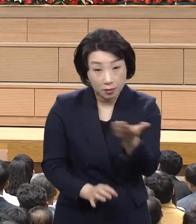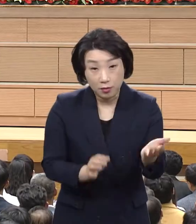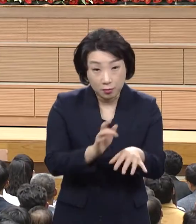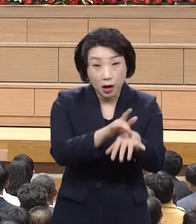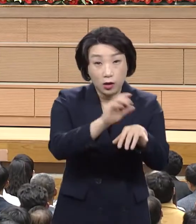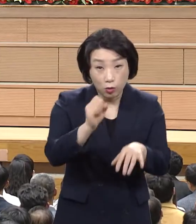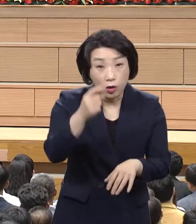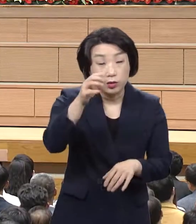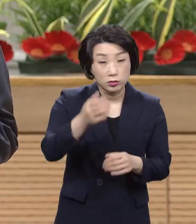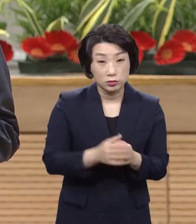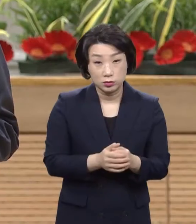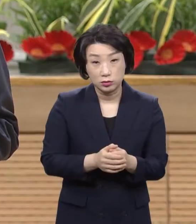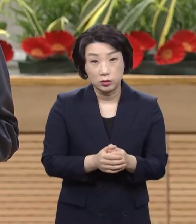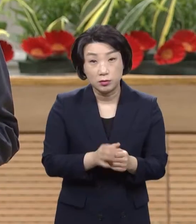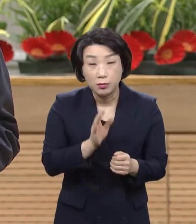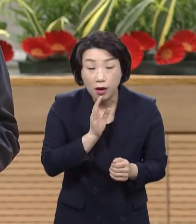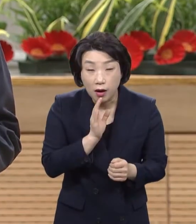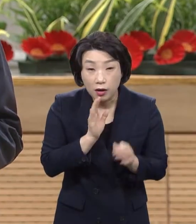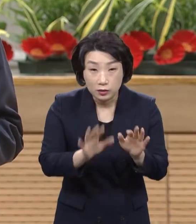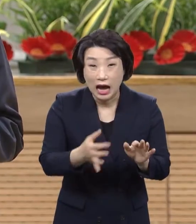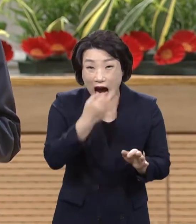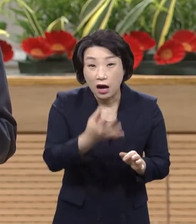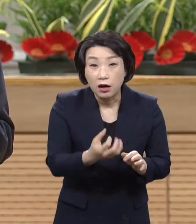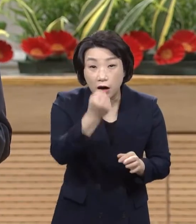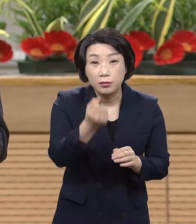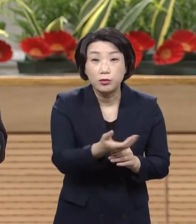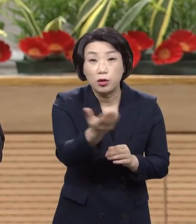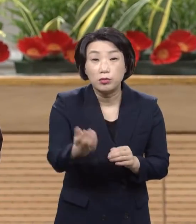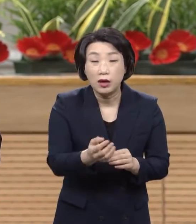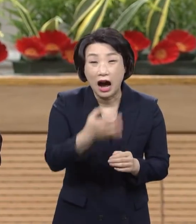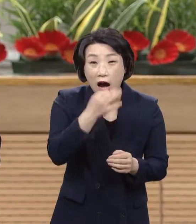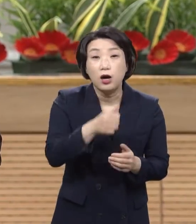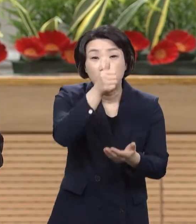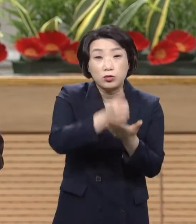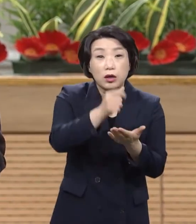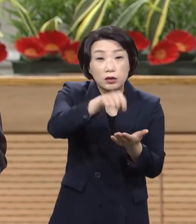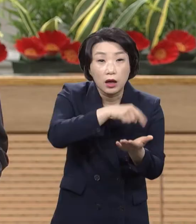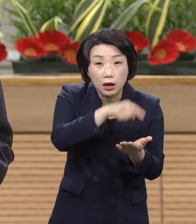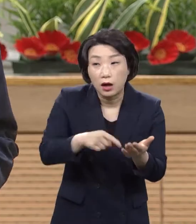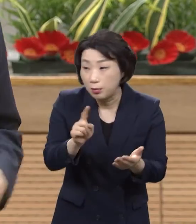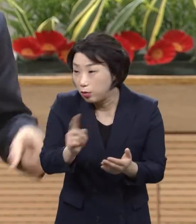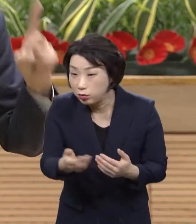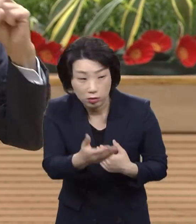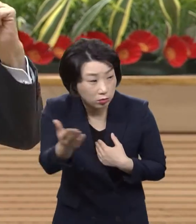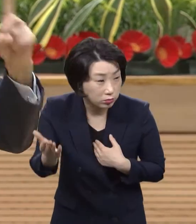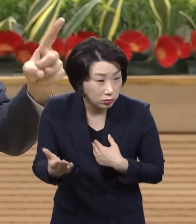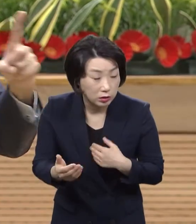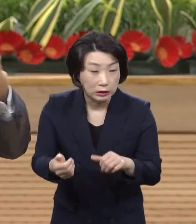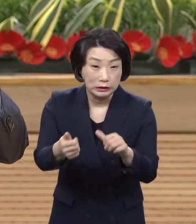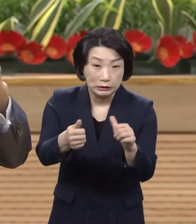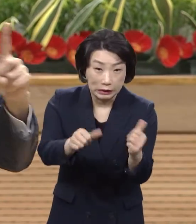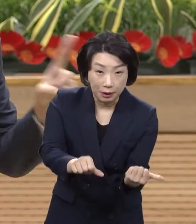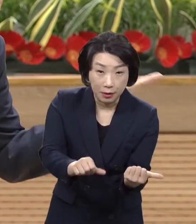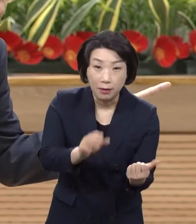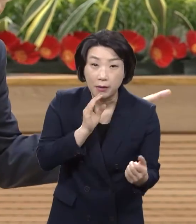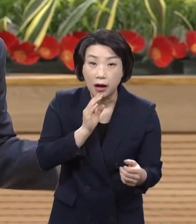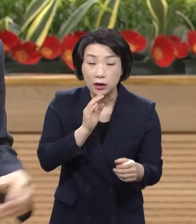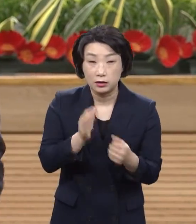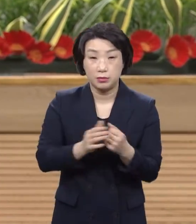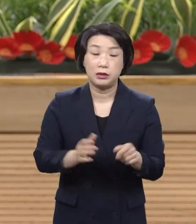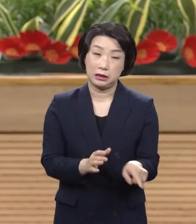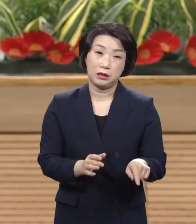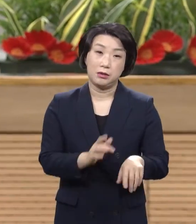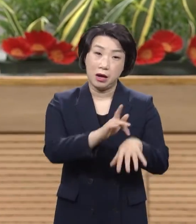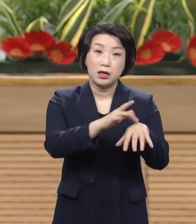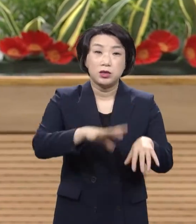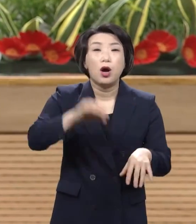왔다. 근데 욕심을 가지면 욕심이라는 죄값이 뭐요? 그래서 그는 처음부터 살인자라는